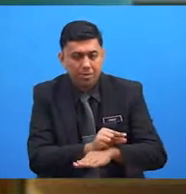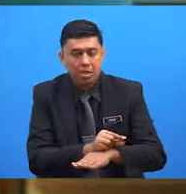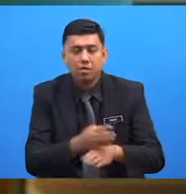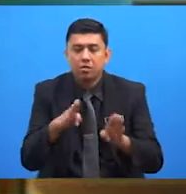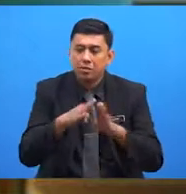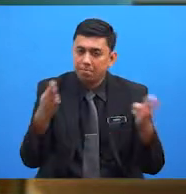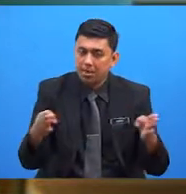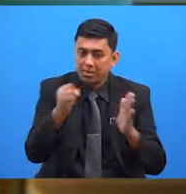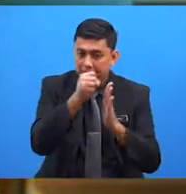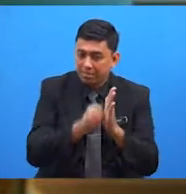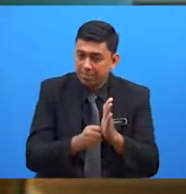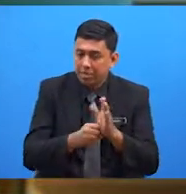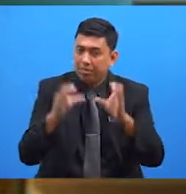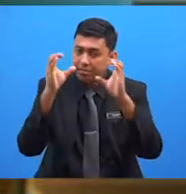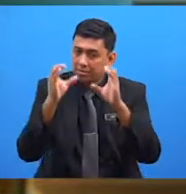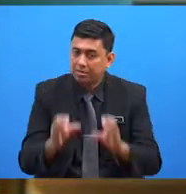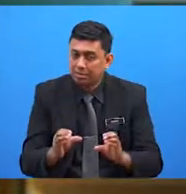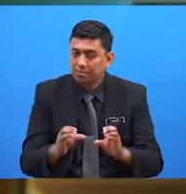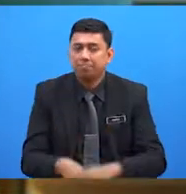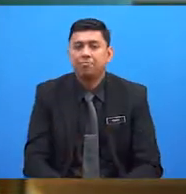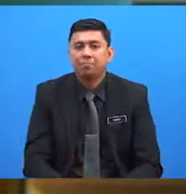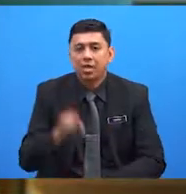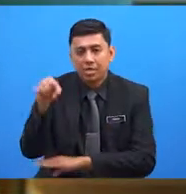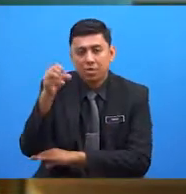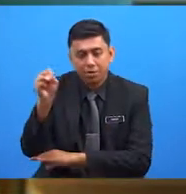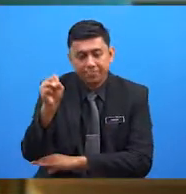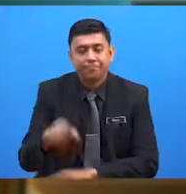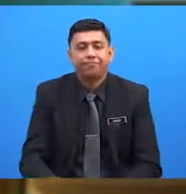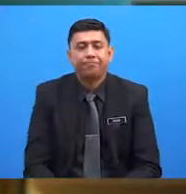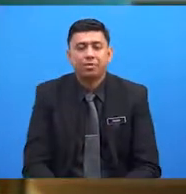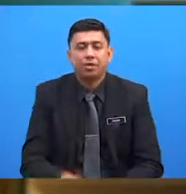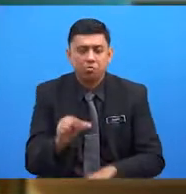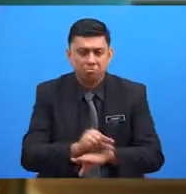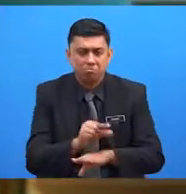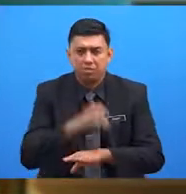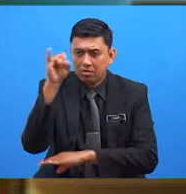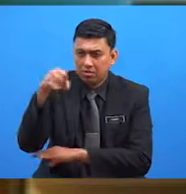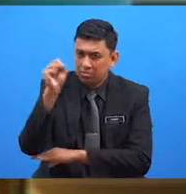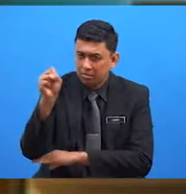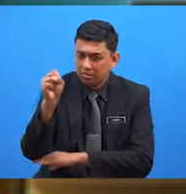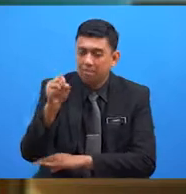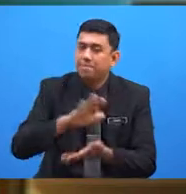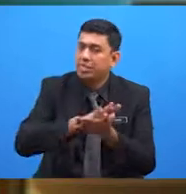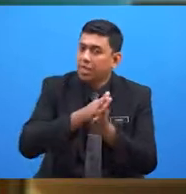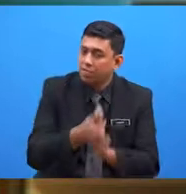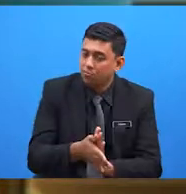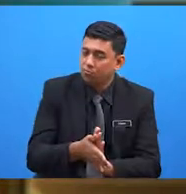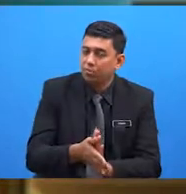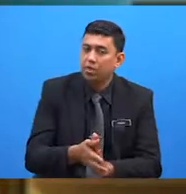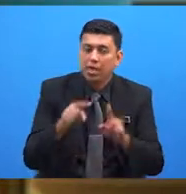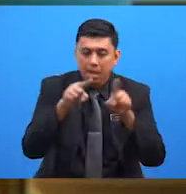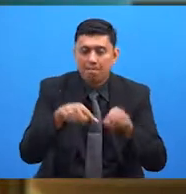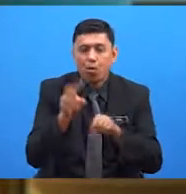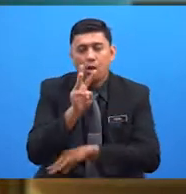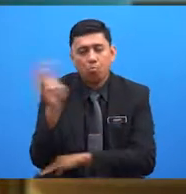bahasa penskripan klien JavaScript. Kita akan menggunakan JavaScript untuk menjadikan laman web